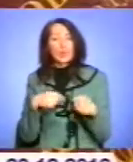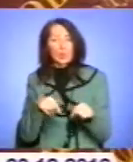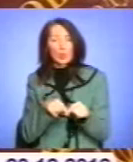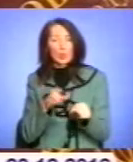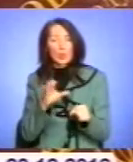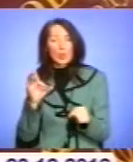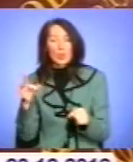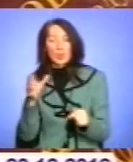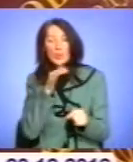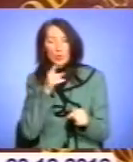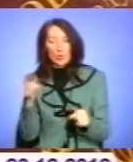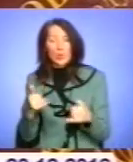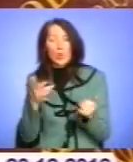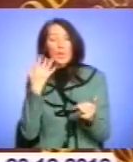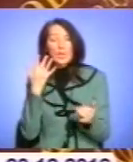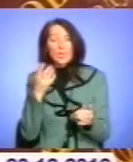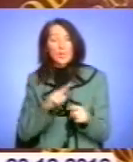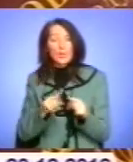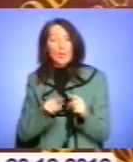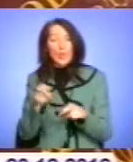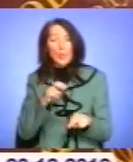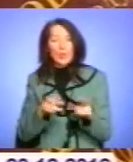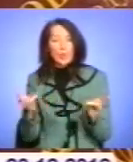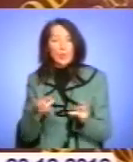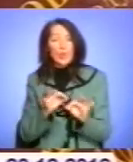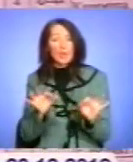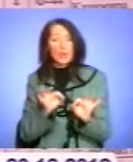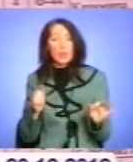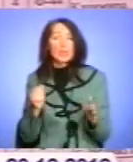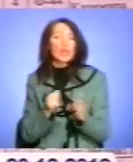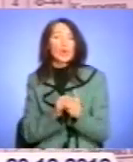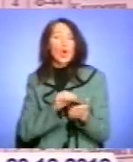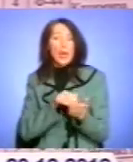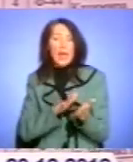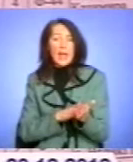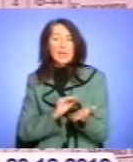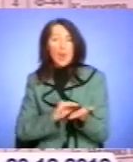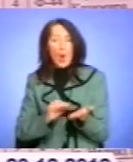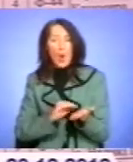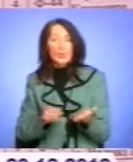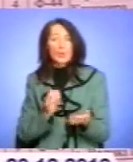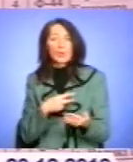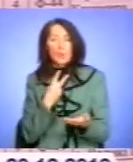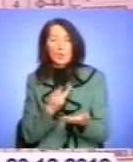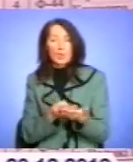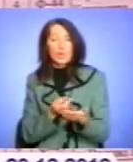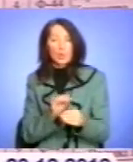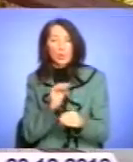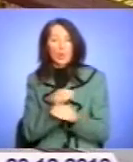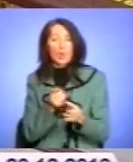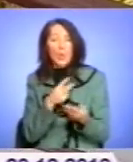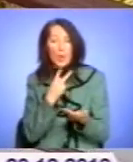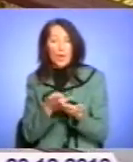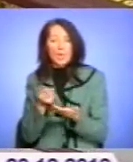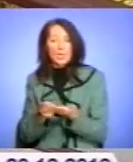Для полегшення і прискорення пошуку необхідної інформації до анотованого реєстру описів фондів додано кілька показчиків, а також список фондів